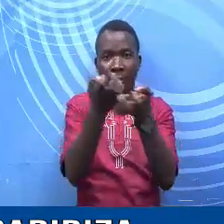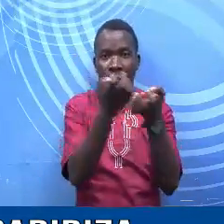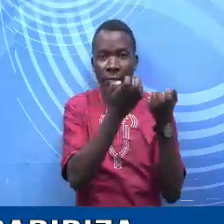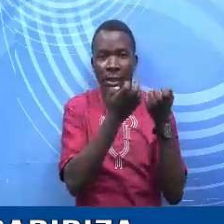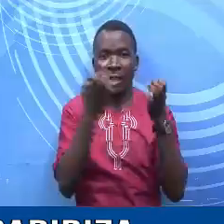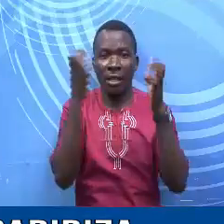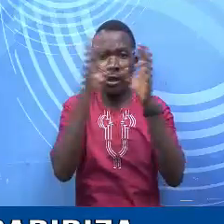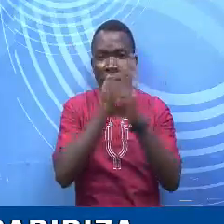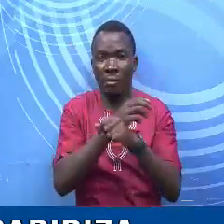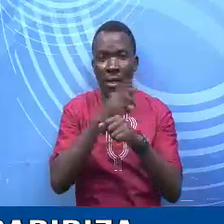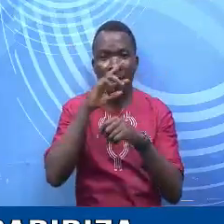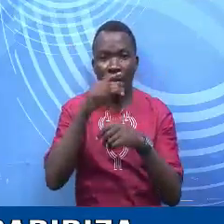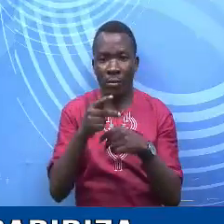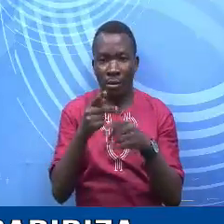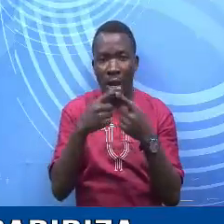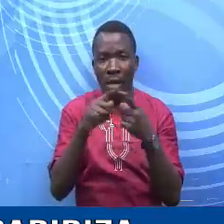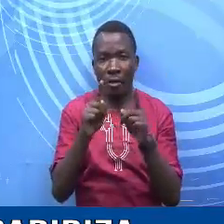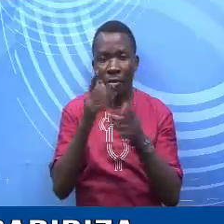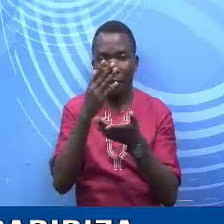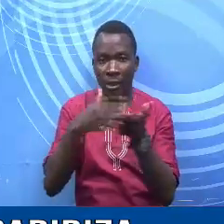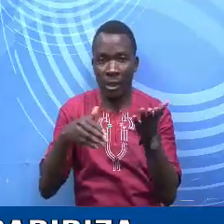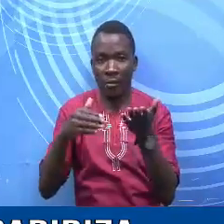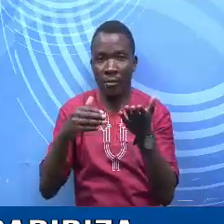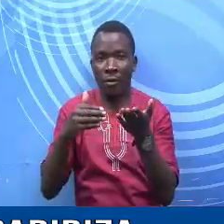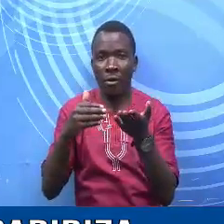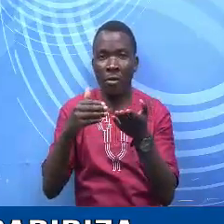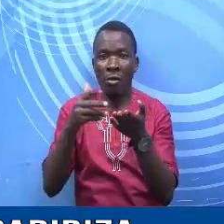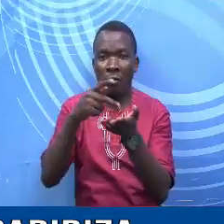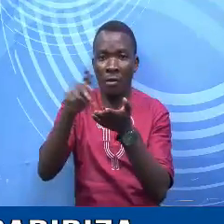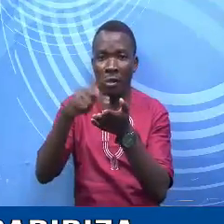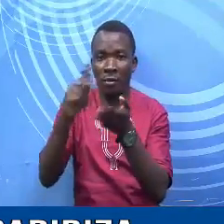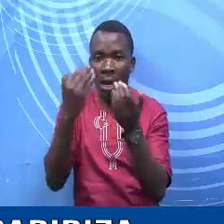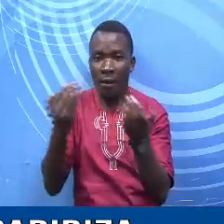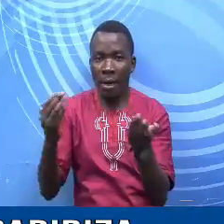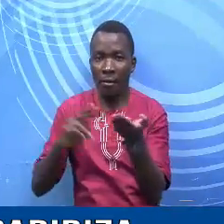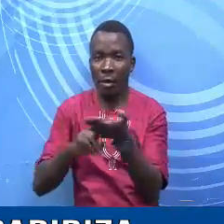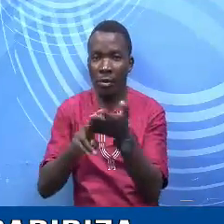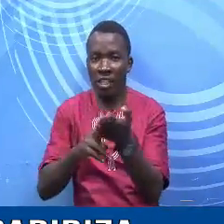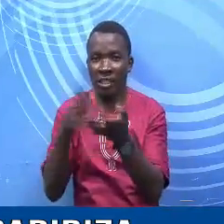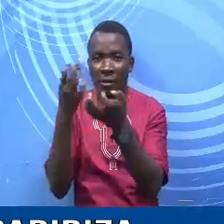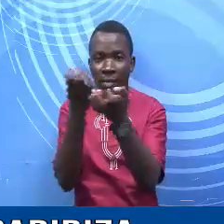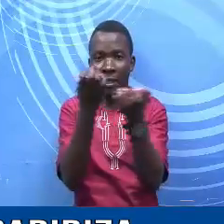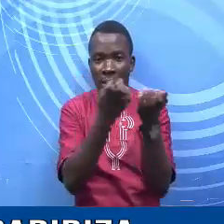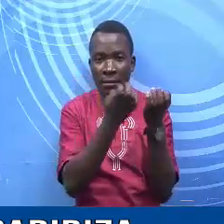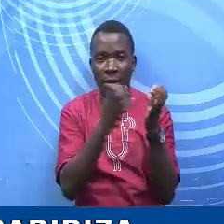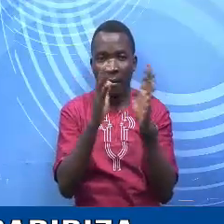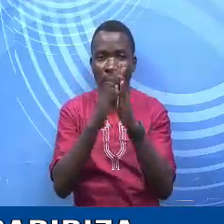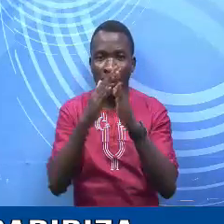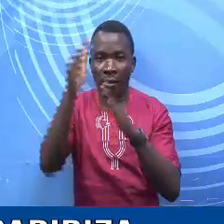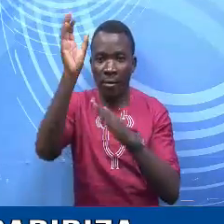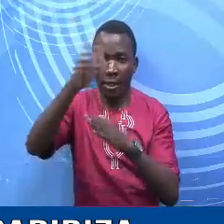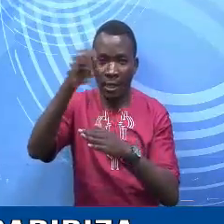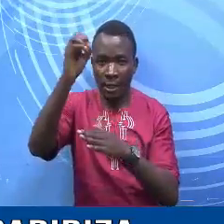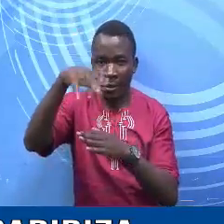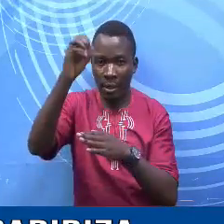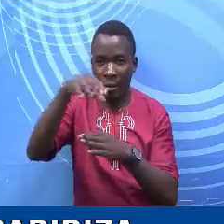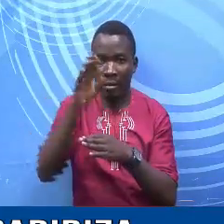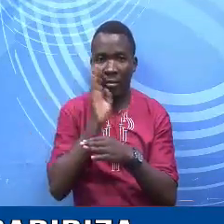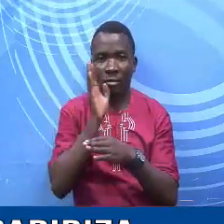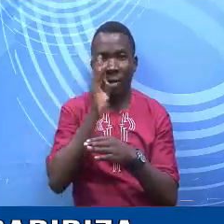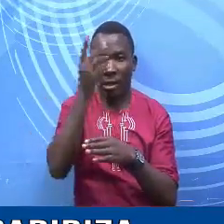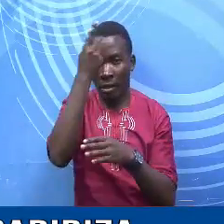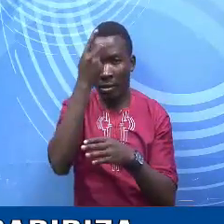kubura, kuri ubu hari bamwe basigaye bakodesha abana bakirirwa babasabisha mu mujyi wa Kigali bigize ababyeyi babo, mu gihe